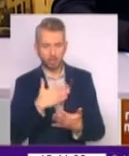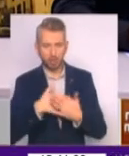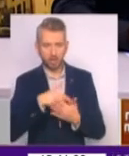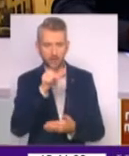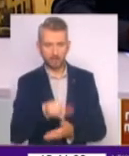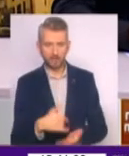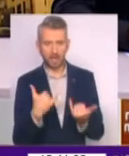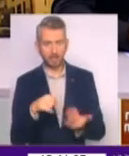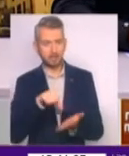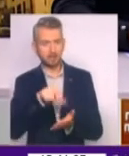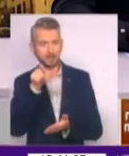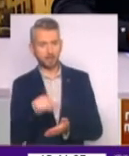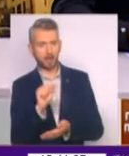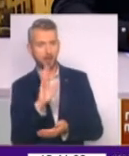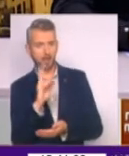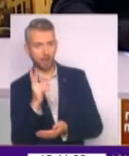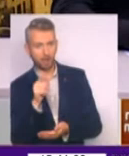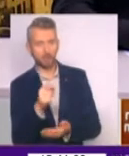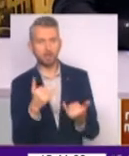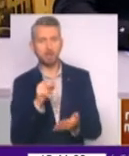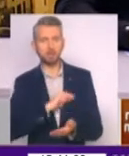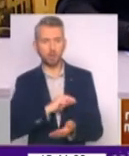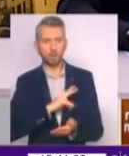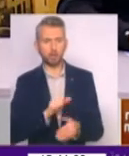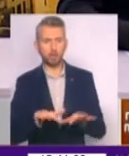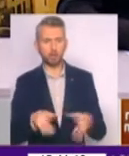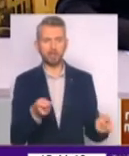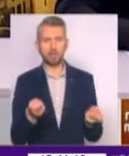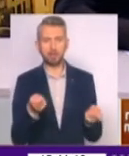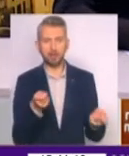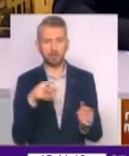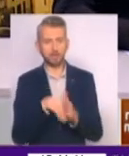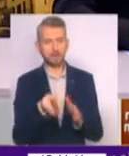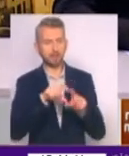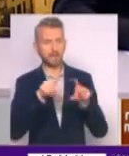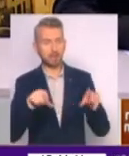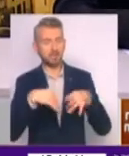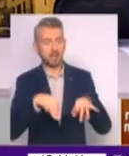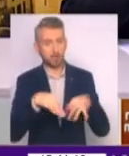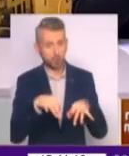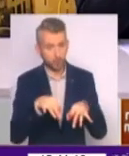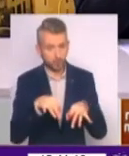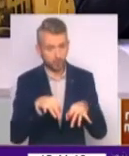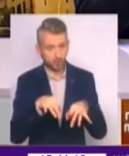нині представника АВК, який тепер працює на позиції менеджера в департаменті транспорту,